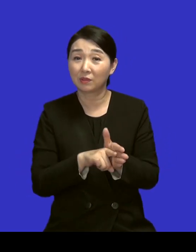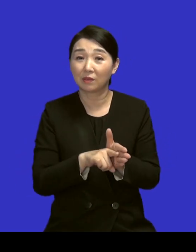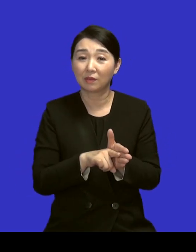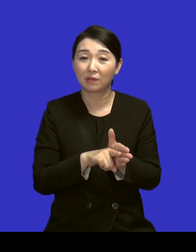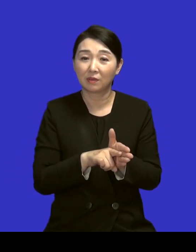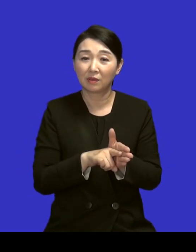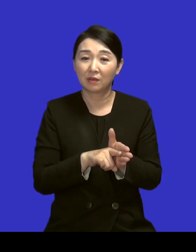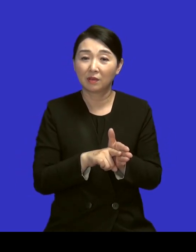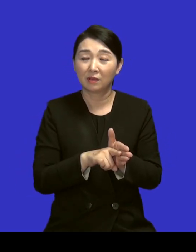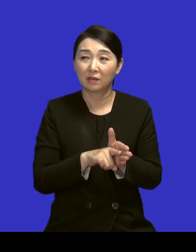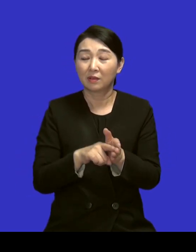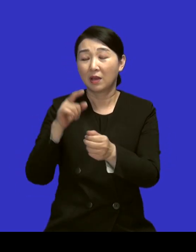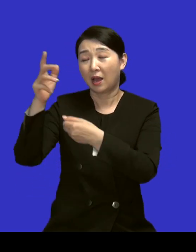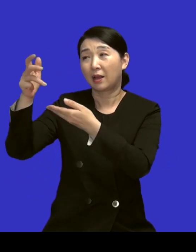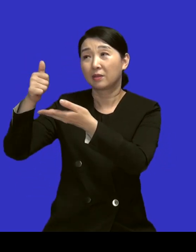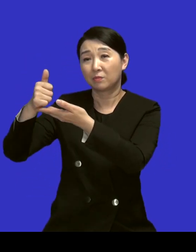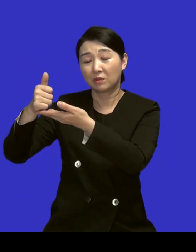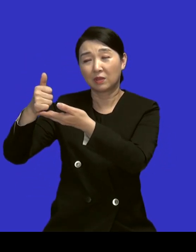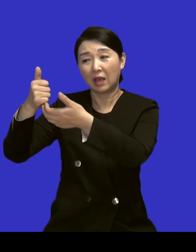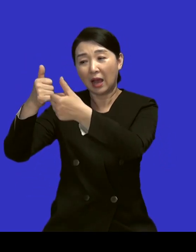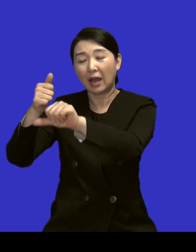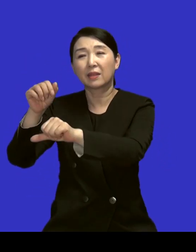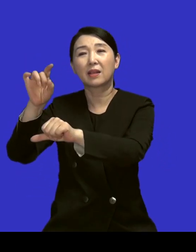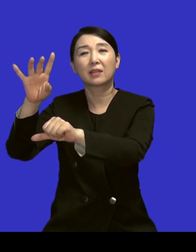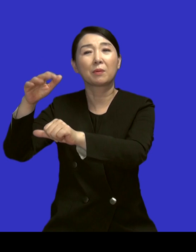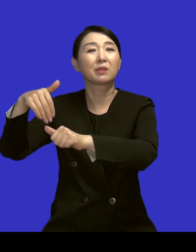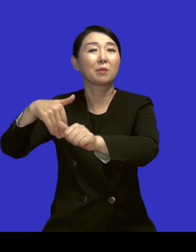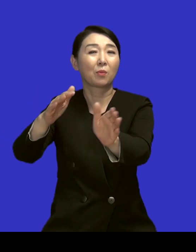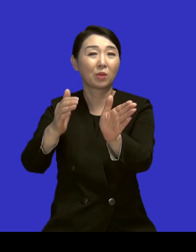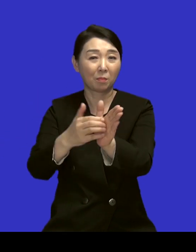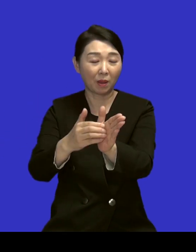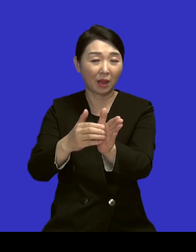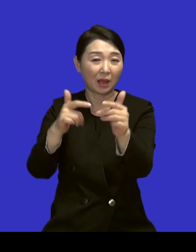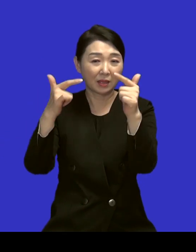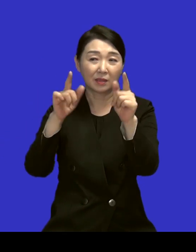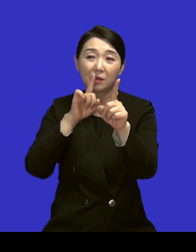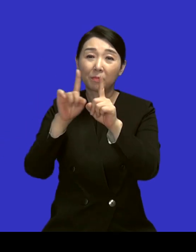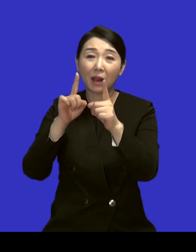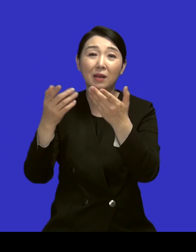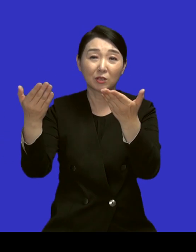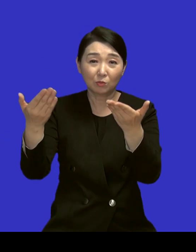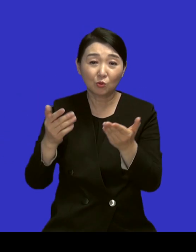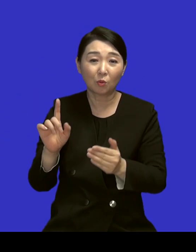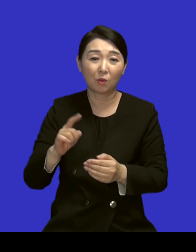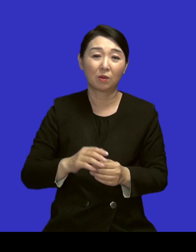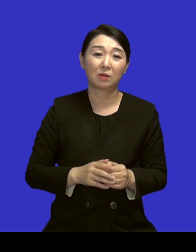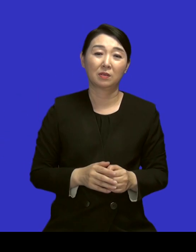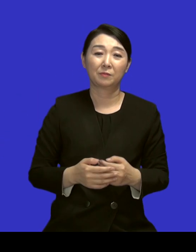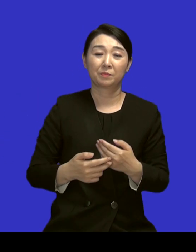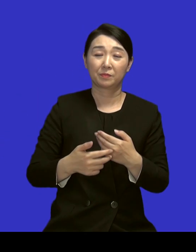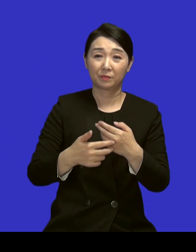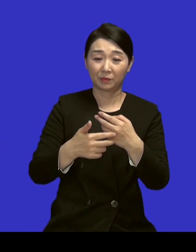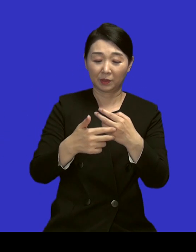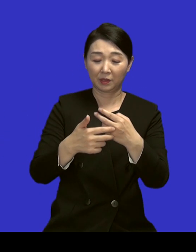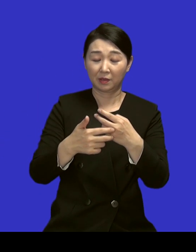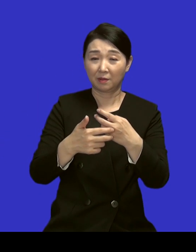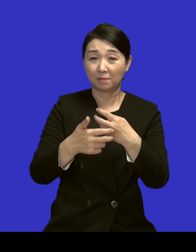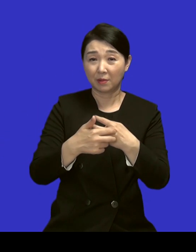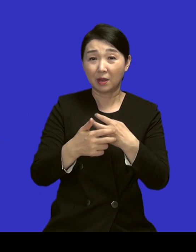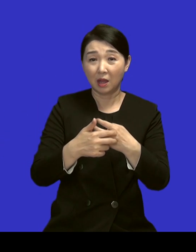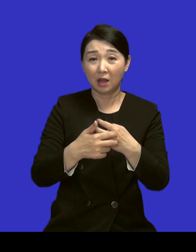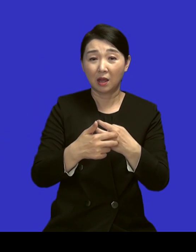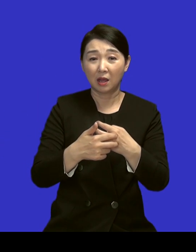나는 하나밖에 없는 아들을 놓았어. 그러면서 늘 주셨던 말씀이 마가복음 5장 36절